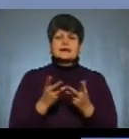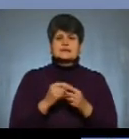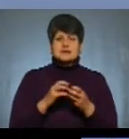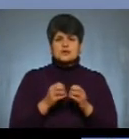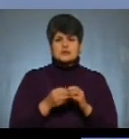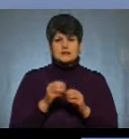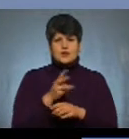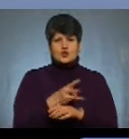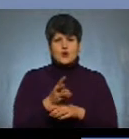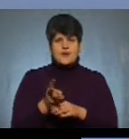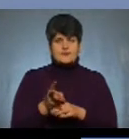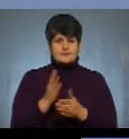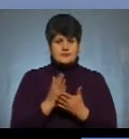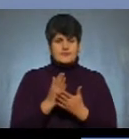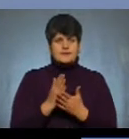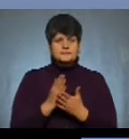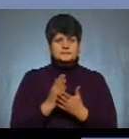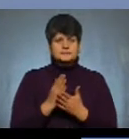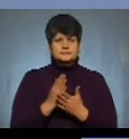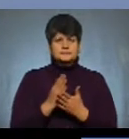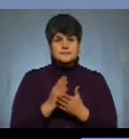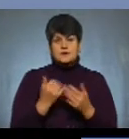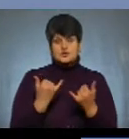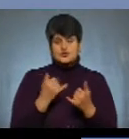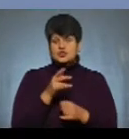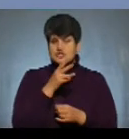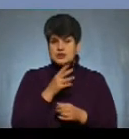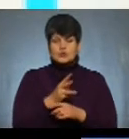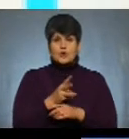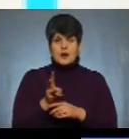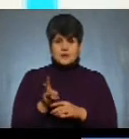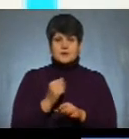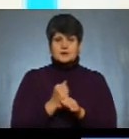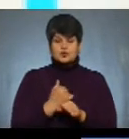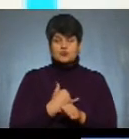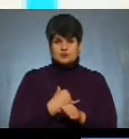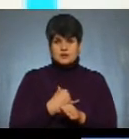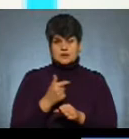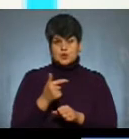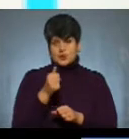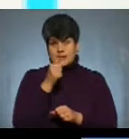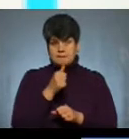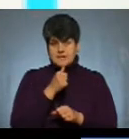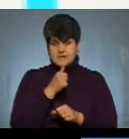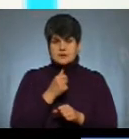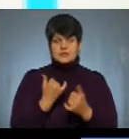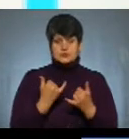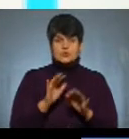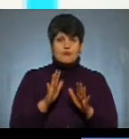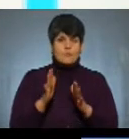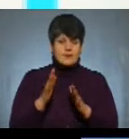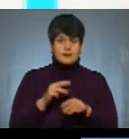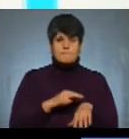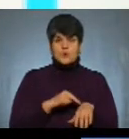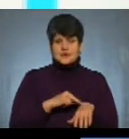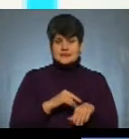результати роботи трукамів, задіяння їх патрульними? На даний час труками працюють в нас з грудня місяця. На даний